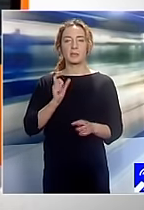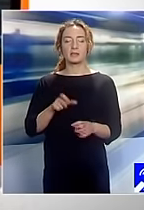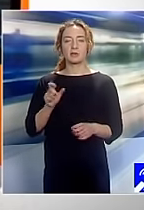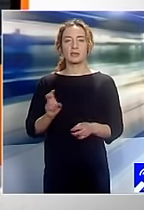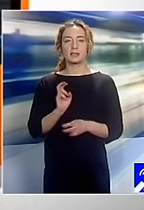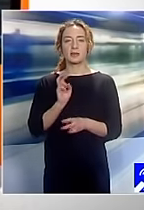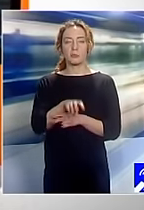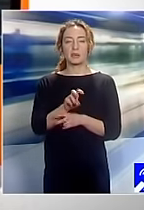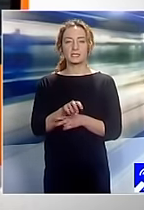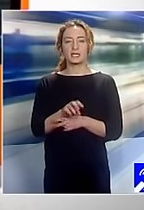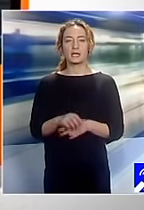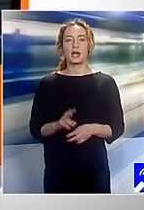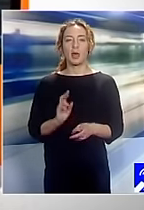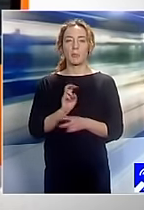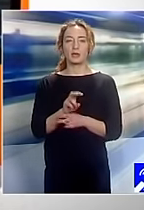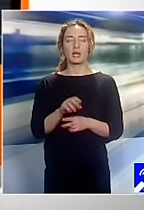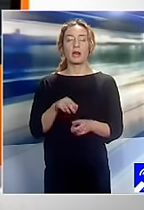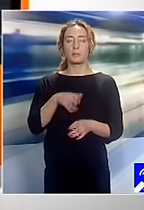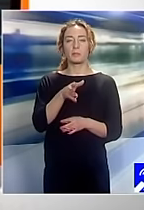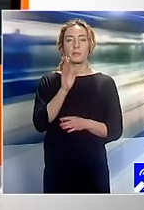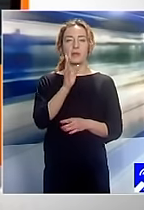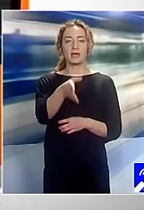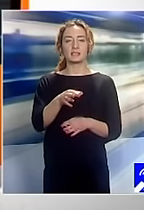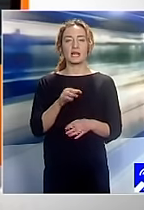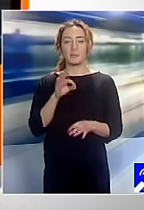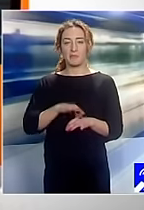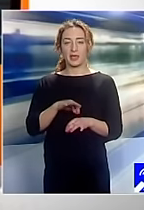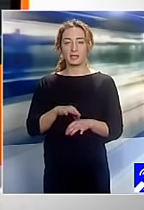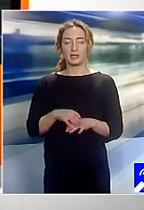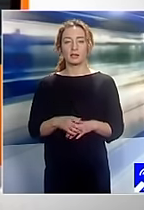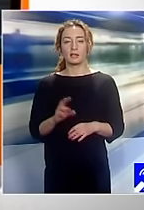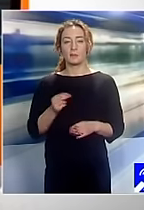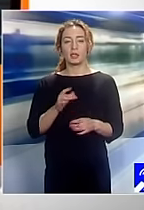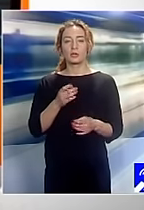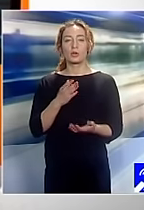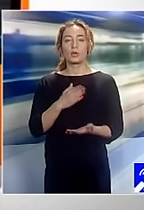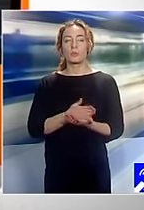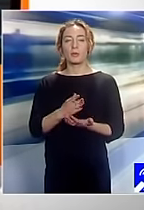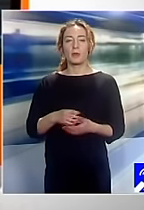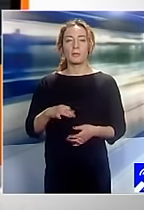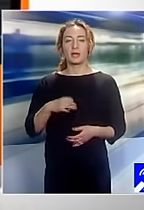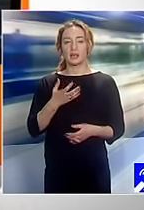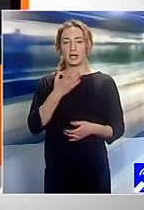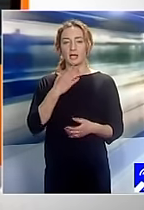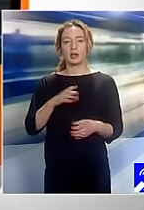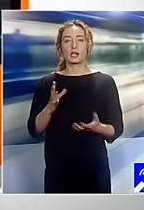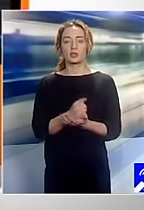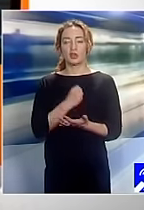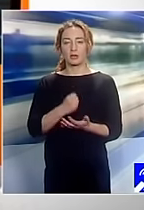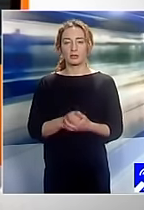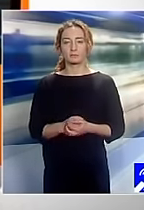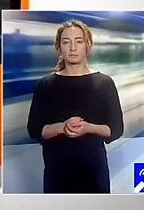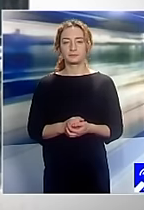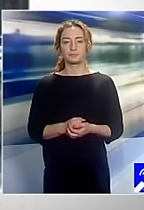cu viroze respiratorii. Mai mult, la nivelul județului au fost înregistrate deja și 10 cazuri de gripă. Știrea, vă